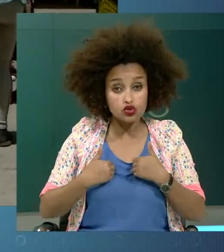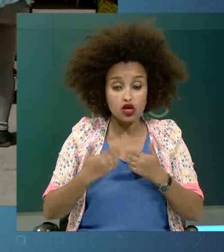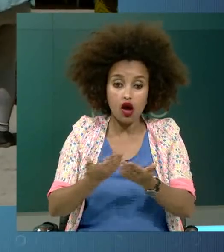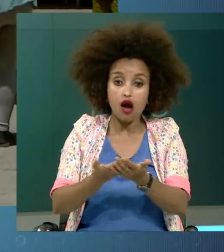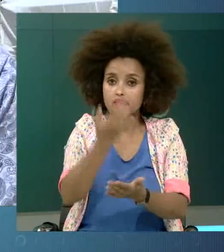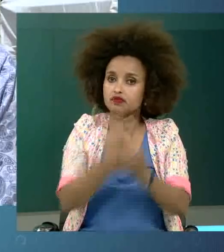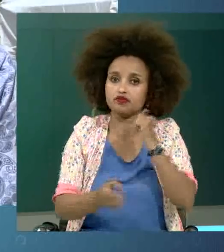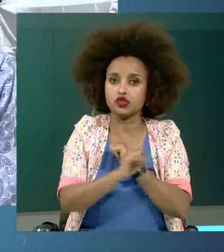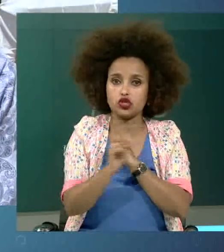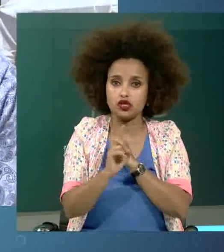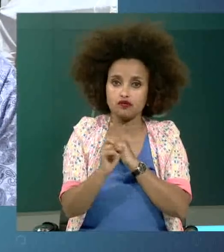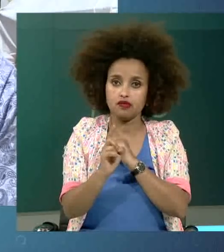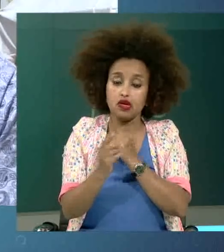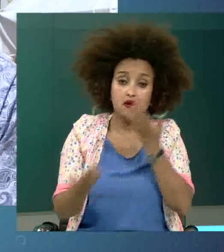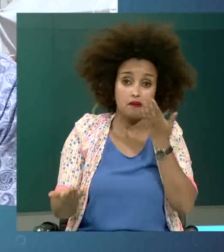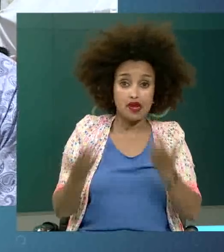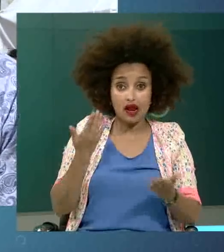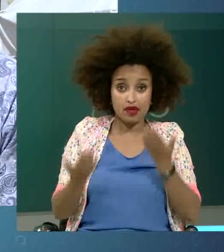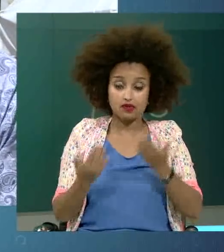ለአቅመ ደካሞቹ። ምናልባትም